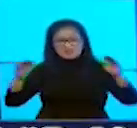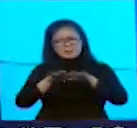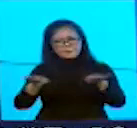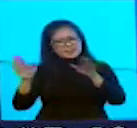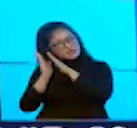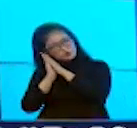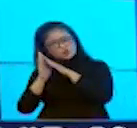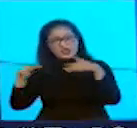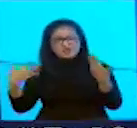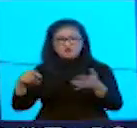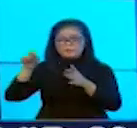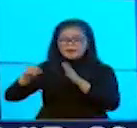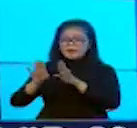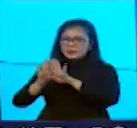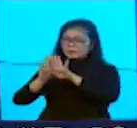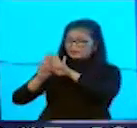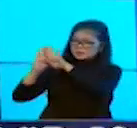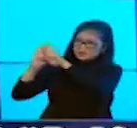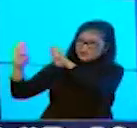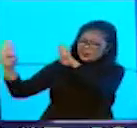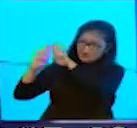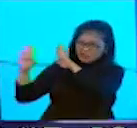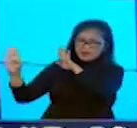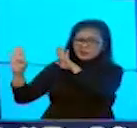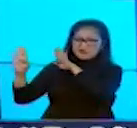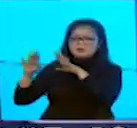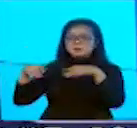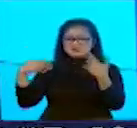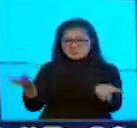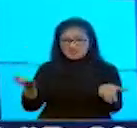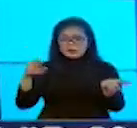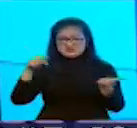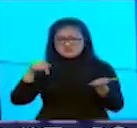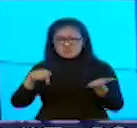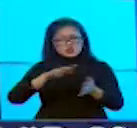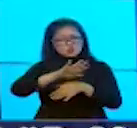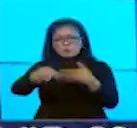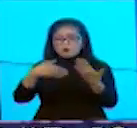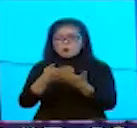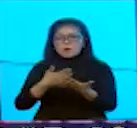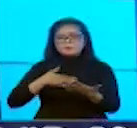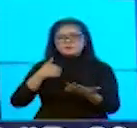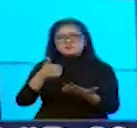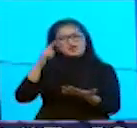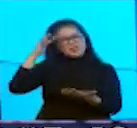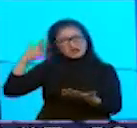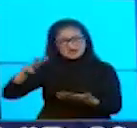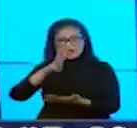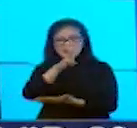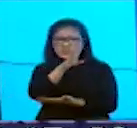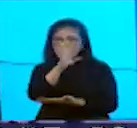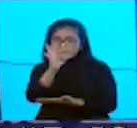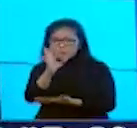perlengkapan medis juga disiapkan untuk menunjang perawatan bagi pasien COVID-19. Nantinya, Gor Matraman bisa menampung sekitar 30 hingga 50